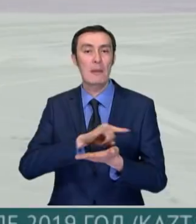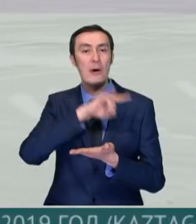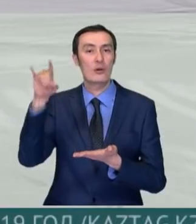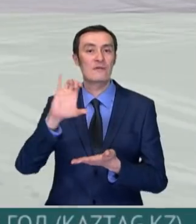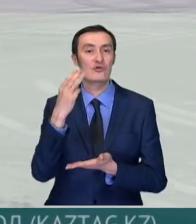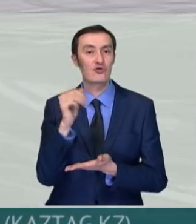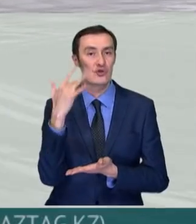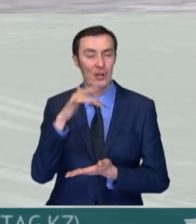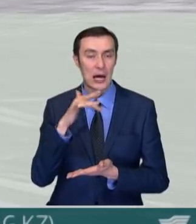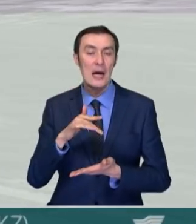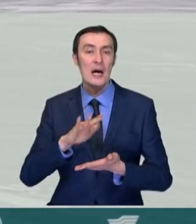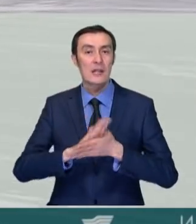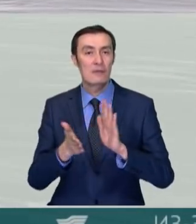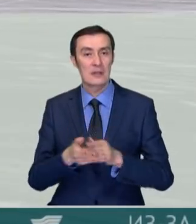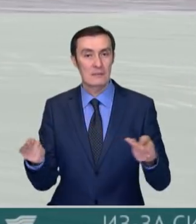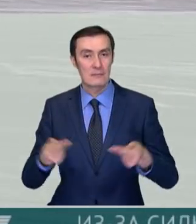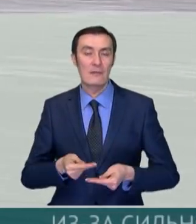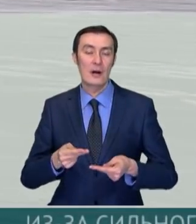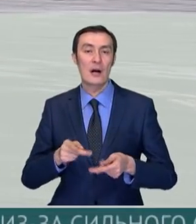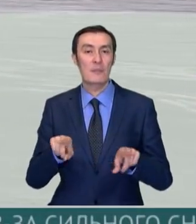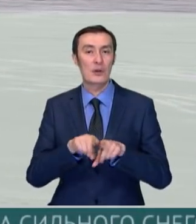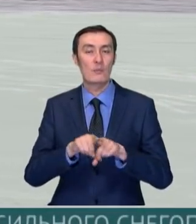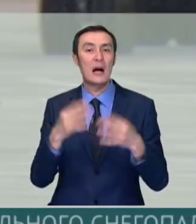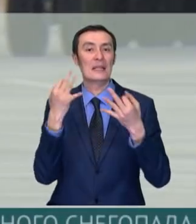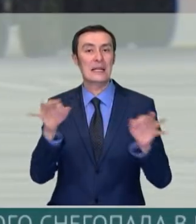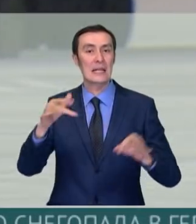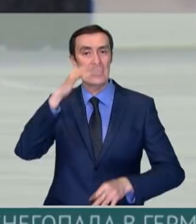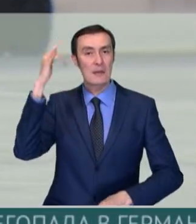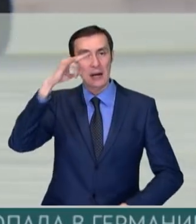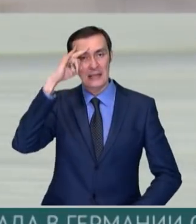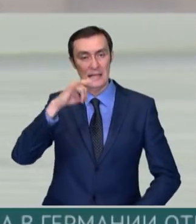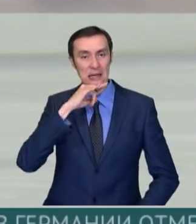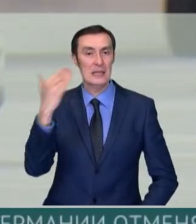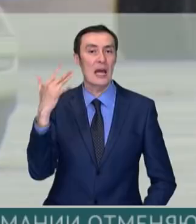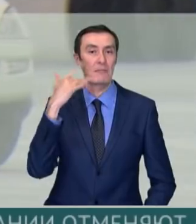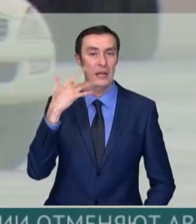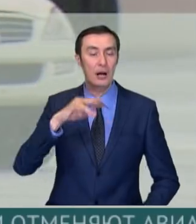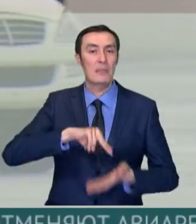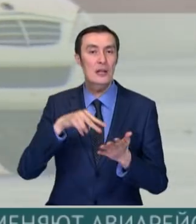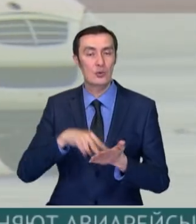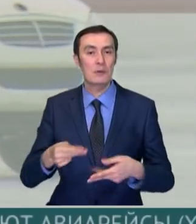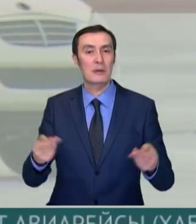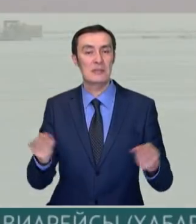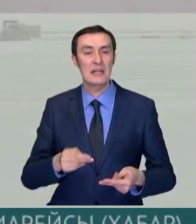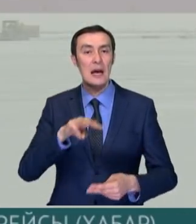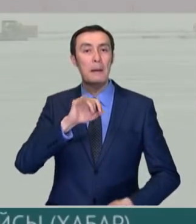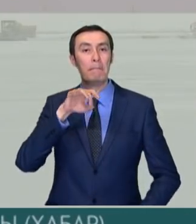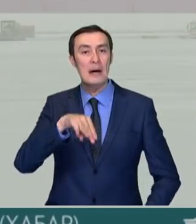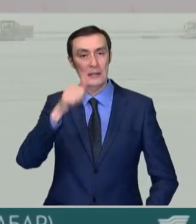США. Межправительственное соглашение по типу «Открытое небо» между Казахстаном и Америкой планируется подписать в